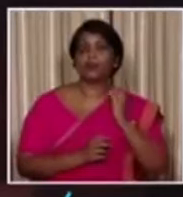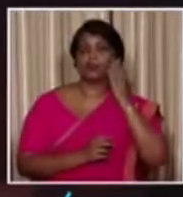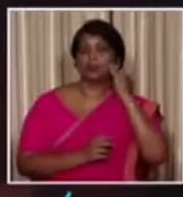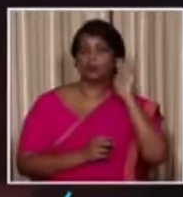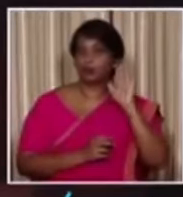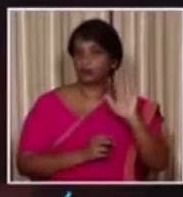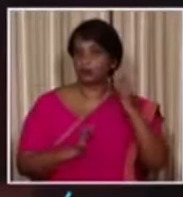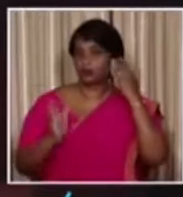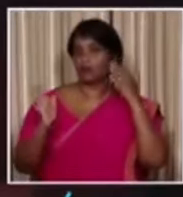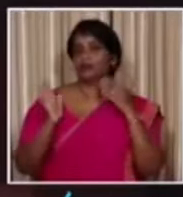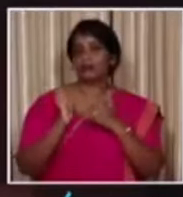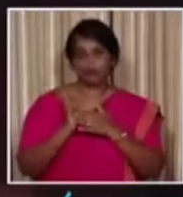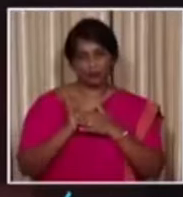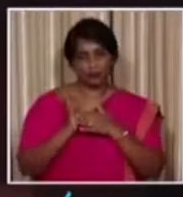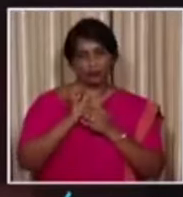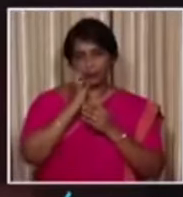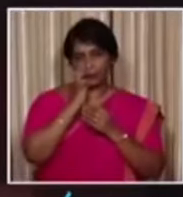කාන්තාවන් කේන්ද්‍ර කරගෙන